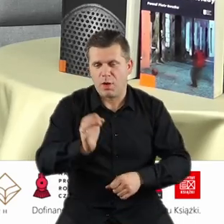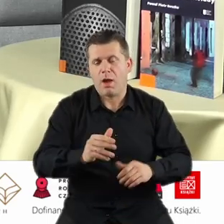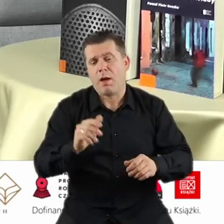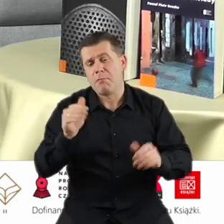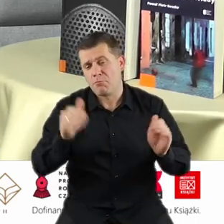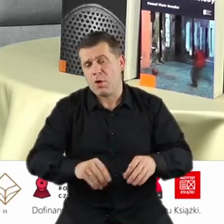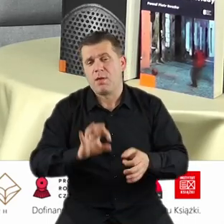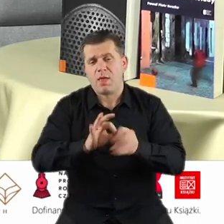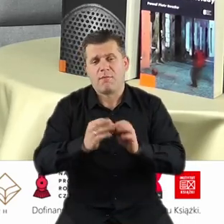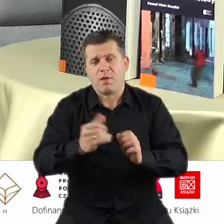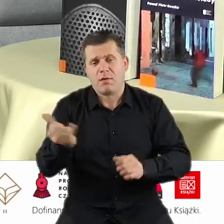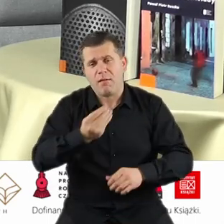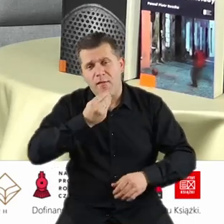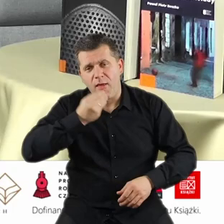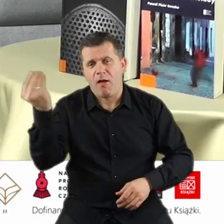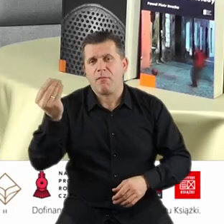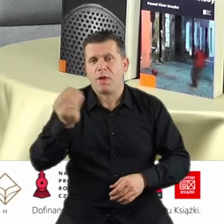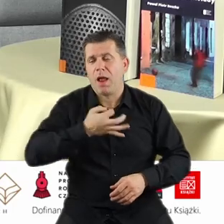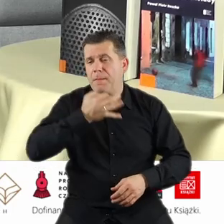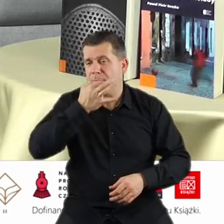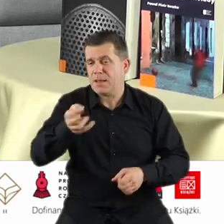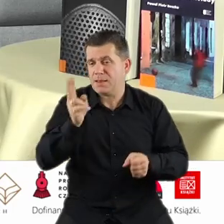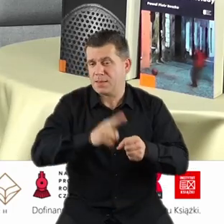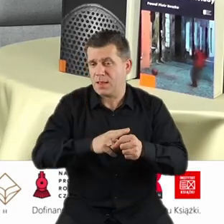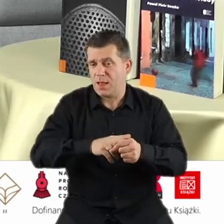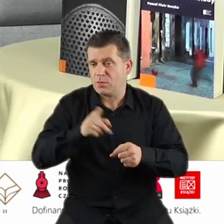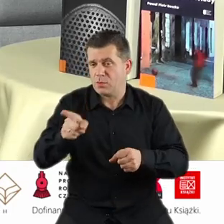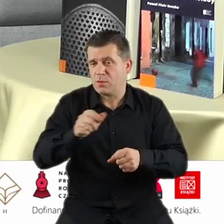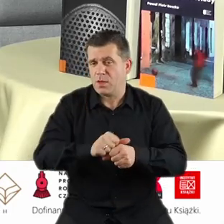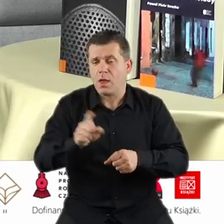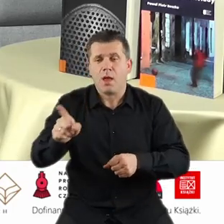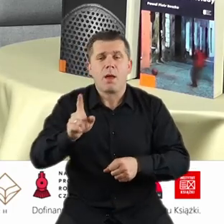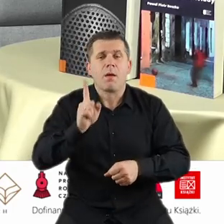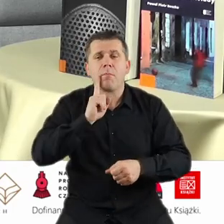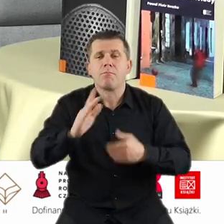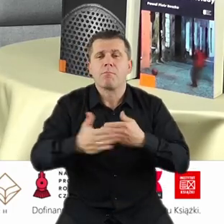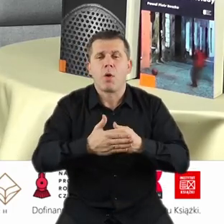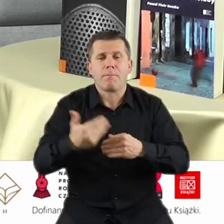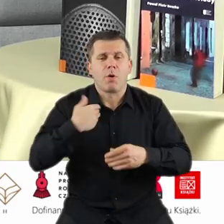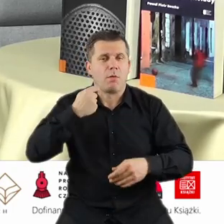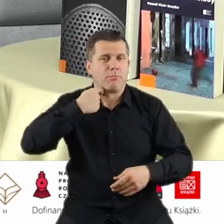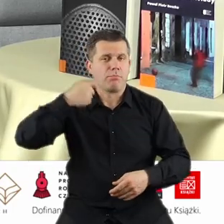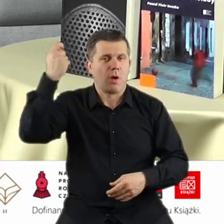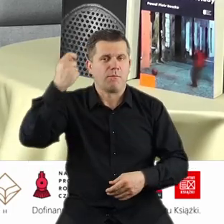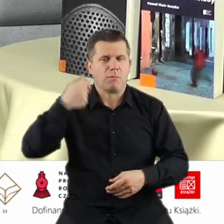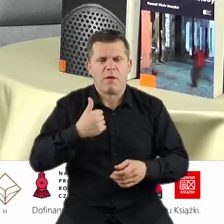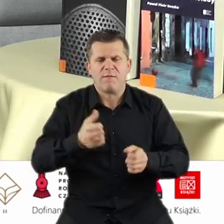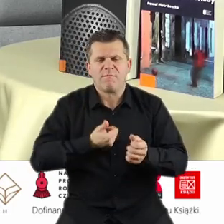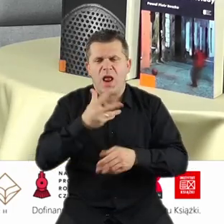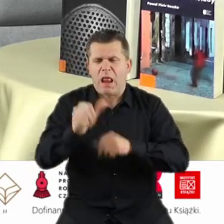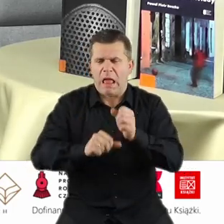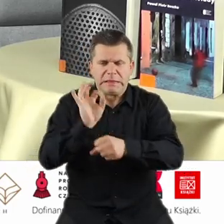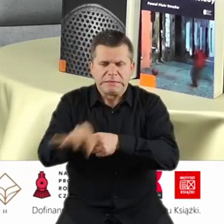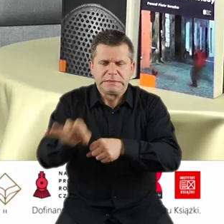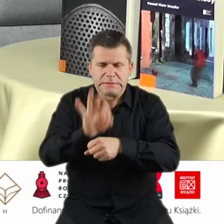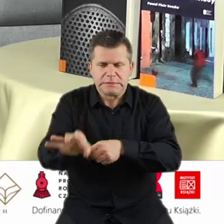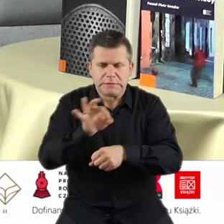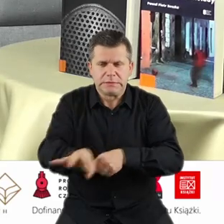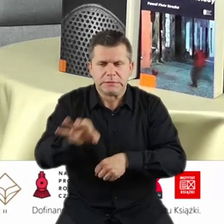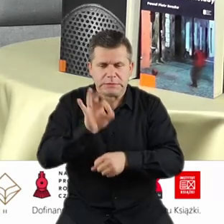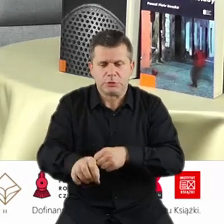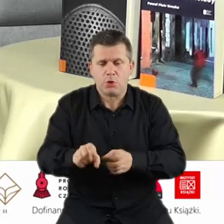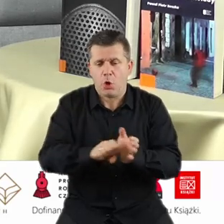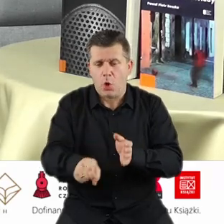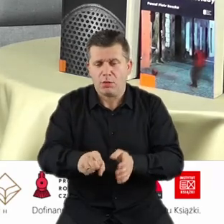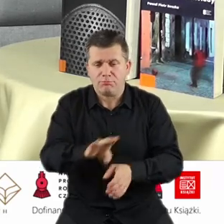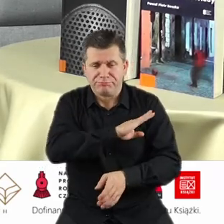jeszcze lepszy. Jak ją pytamy o tą datę, okazuje się, że jest to data, kiedy jej mąż się powiesił, który ją katował przez wiele lat i